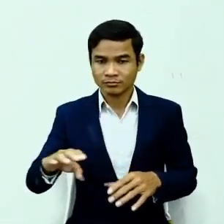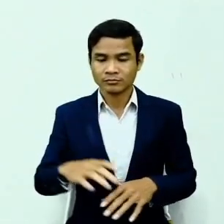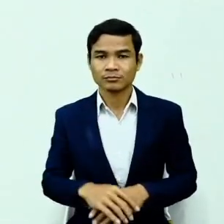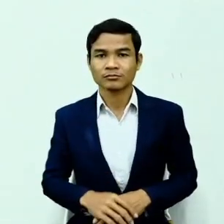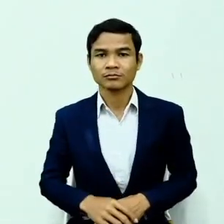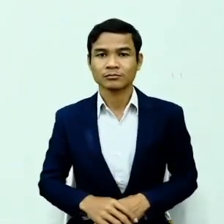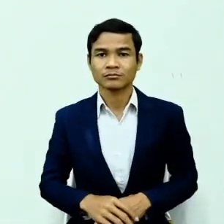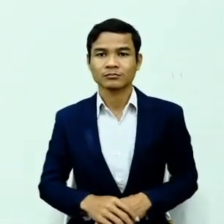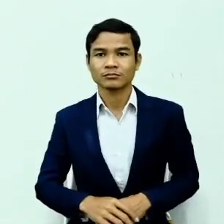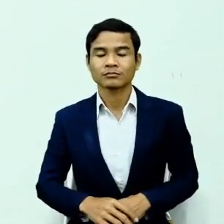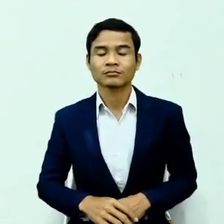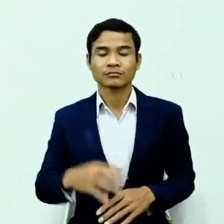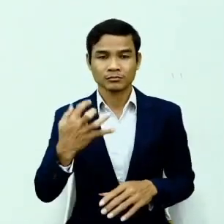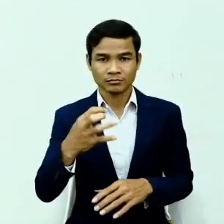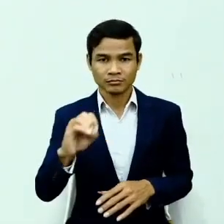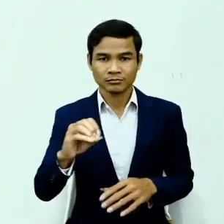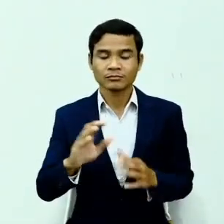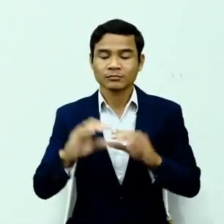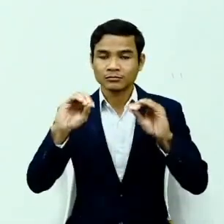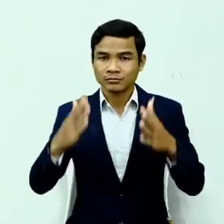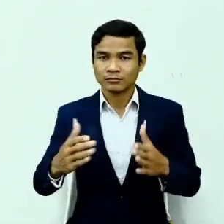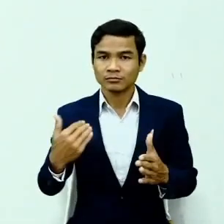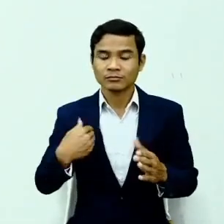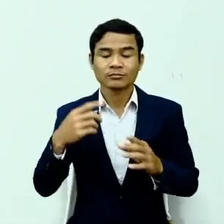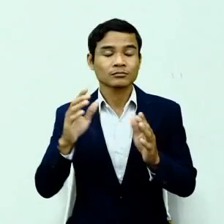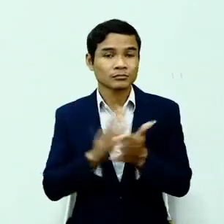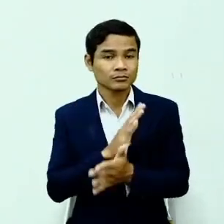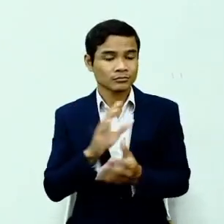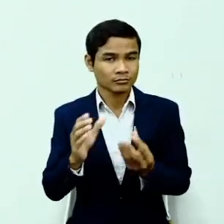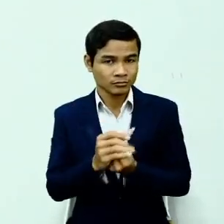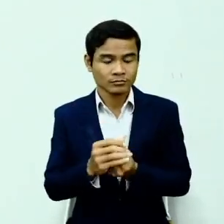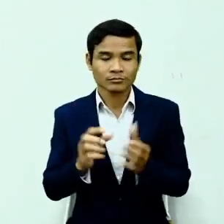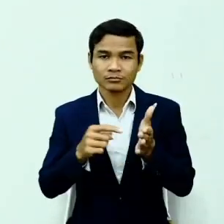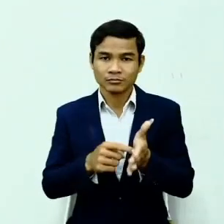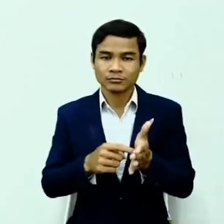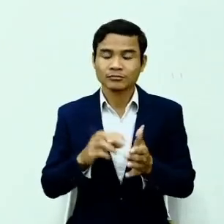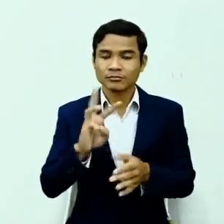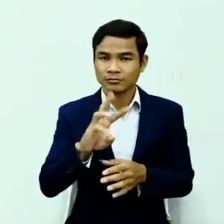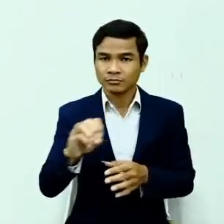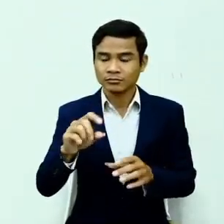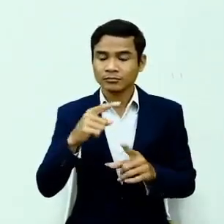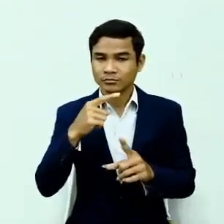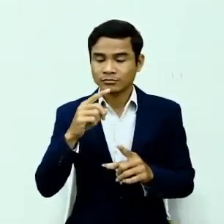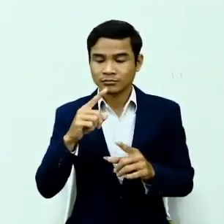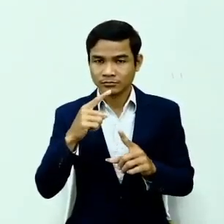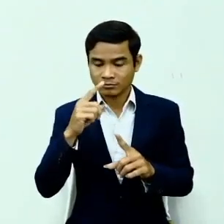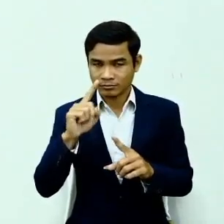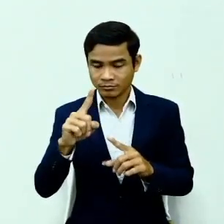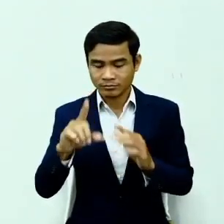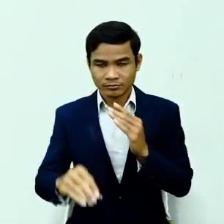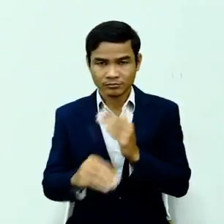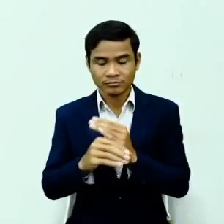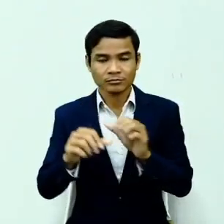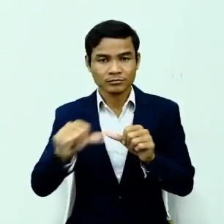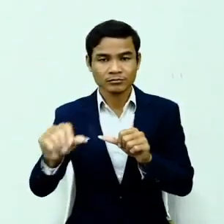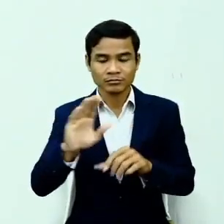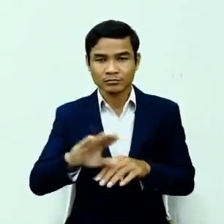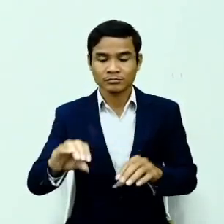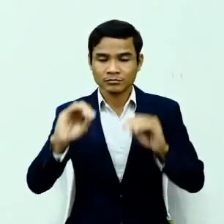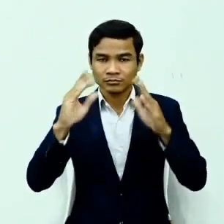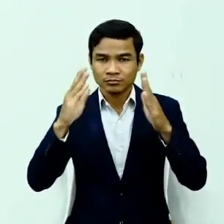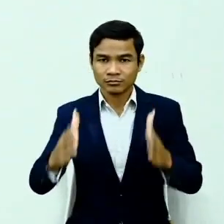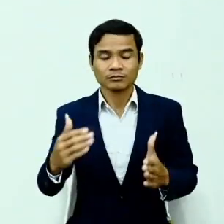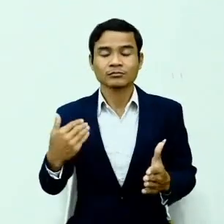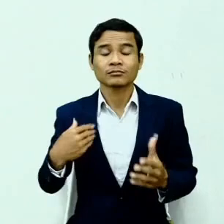chà chết sập chết này con đang miếng mình tẹt chấm nón tang áo ấy chà sam sập miếng mùi tiền nè con nè chà mình tẹt đáp rồi bỏ nè cứ cái miếng